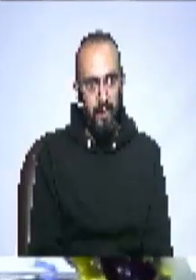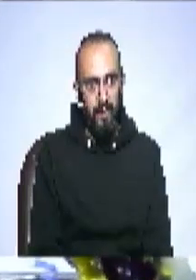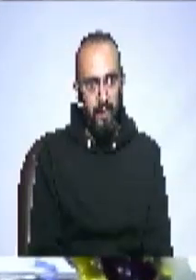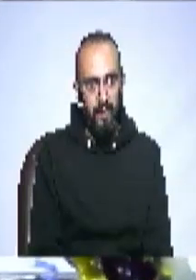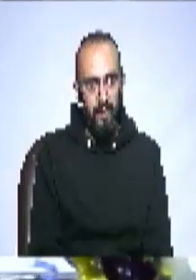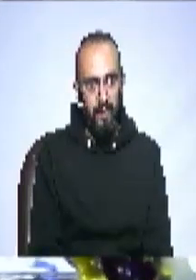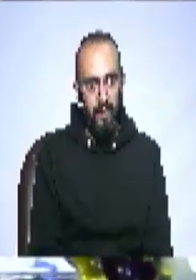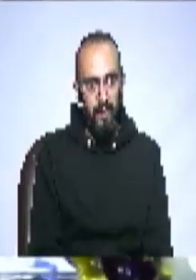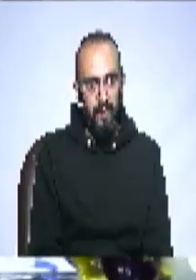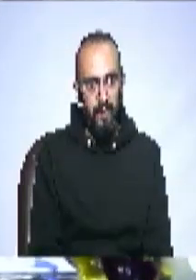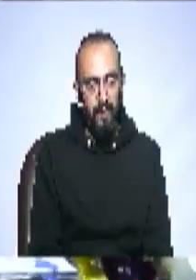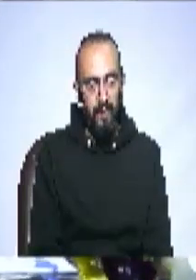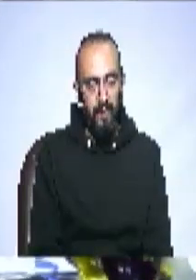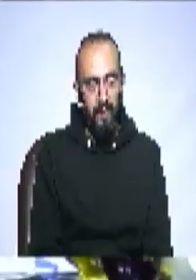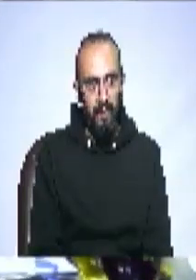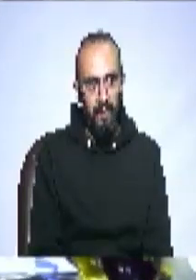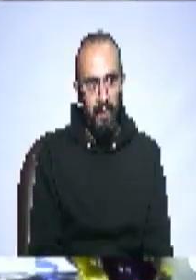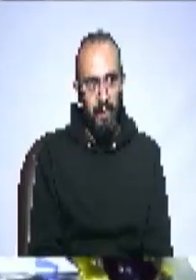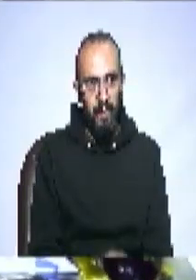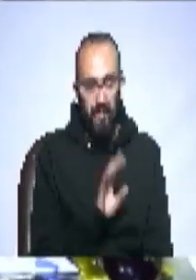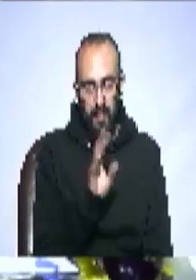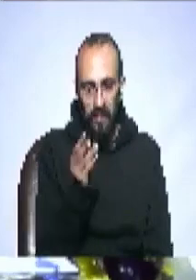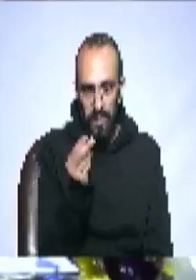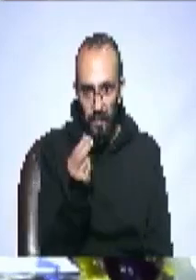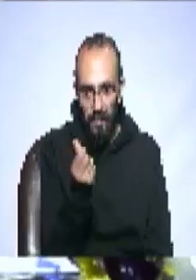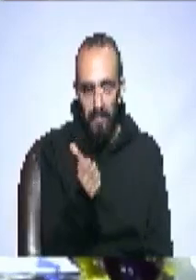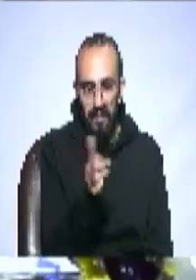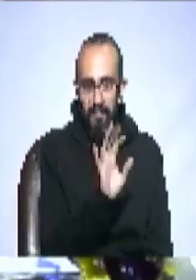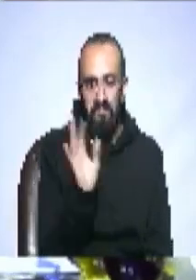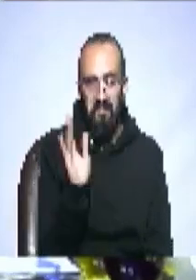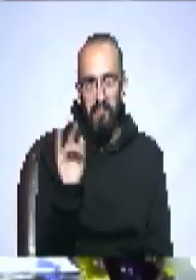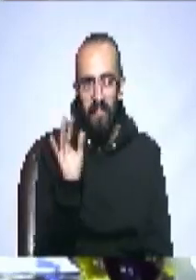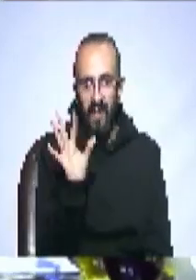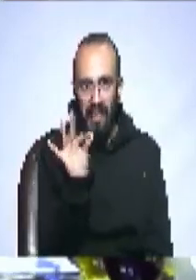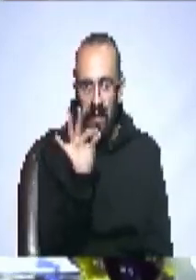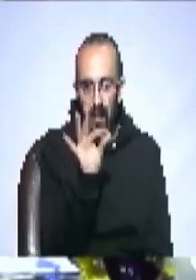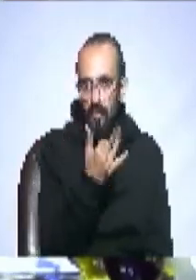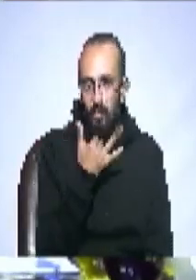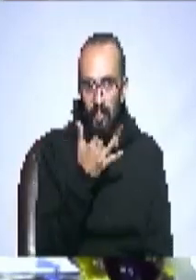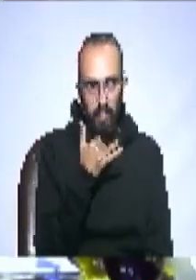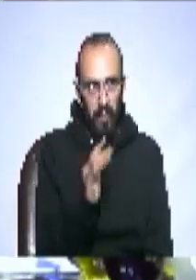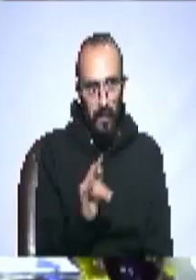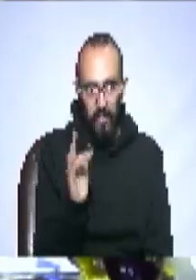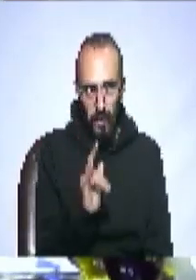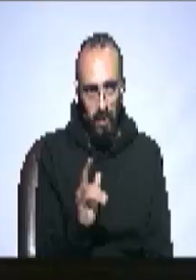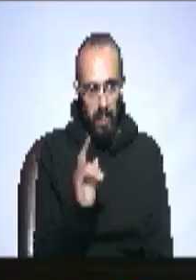دي بقى الشعرية بالمكسرات مفيش واحدة ماسكة في واحدة؟ اهي.